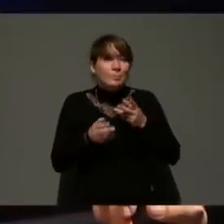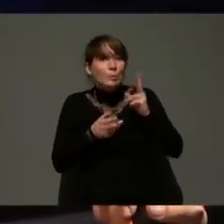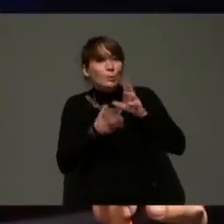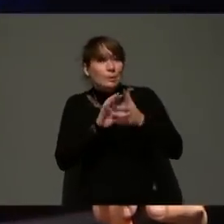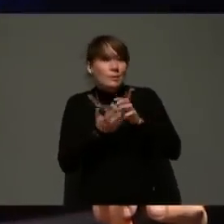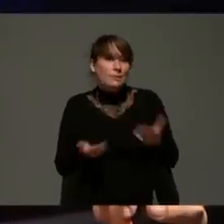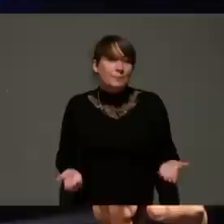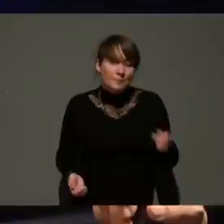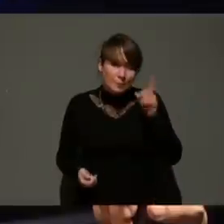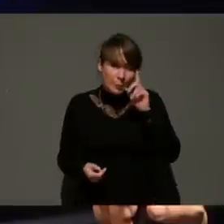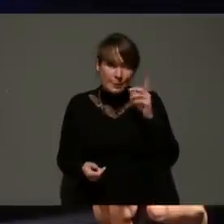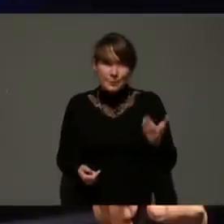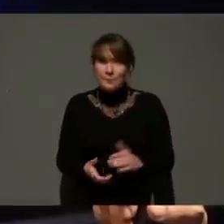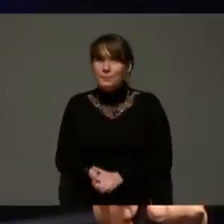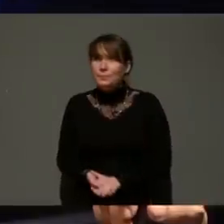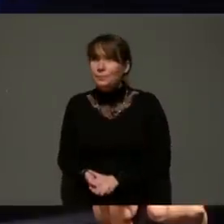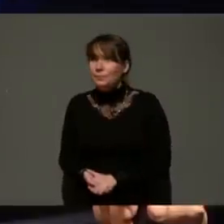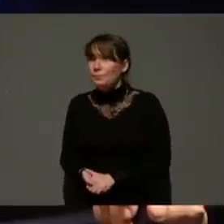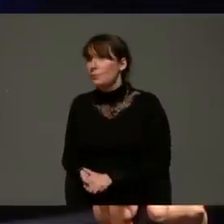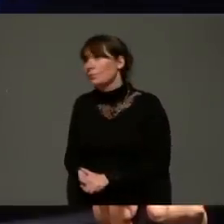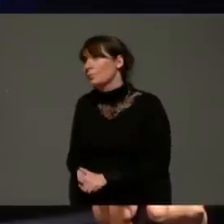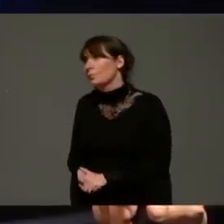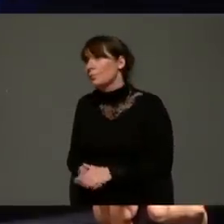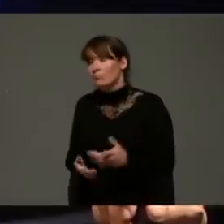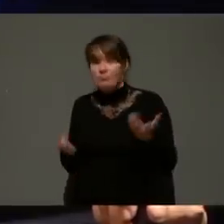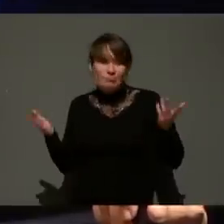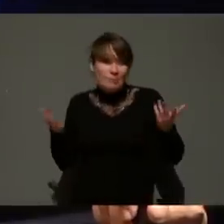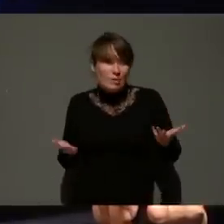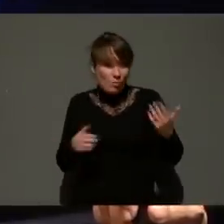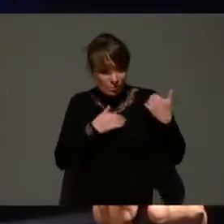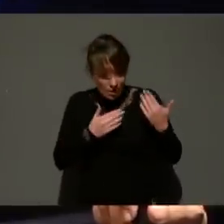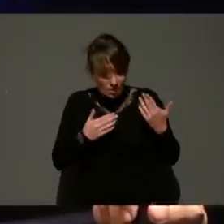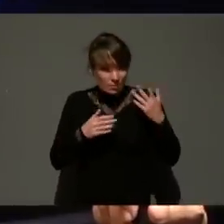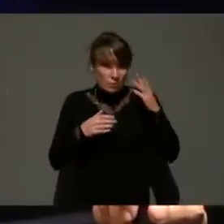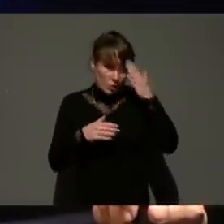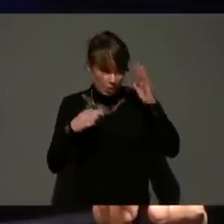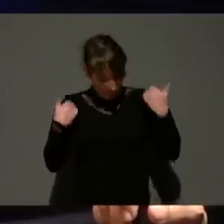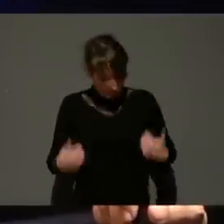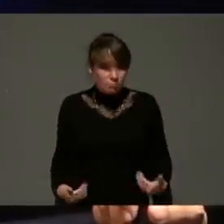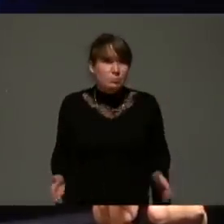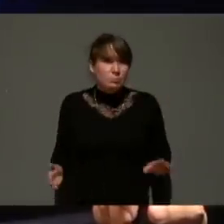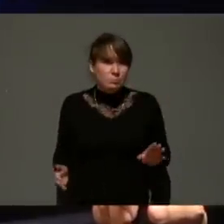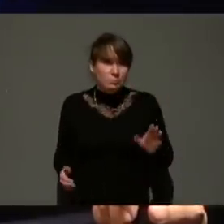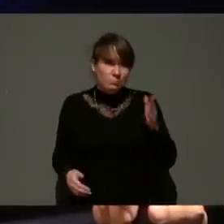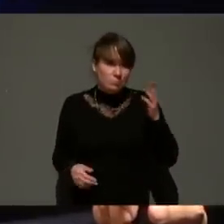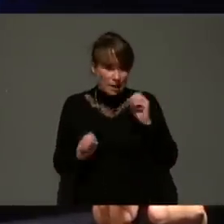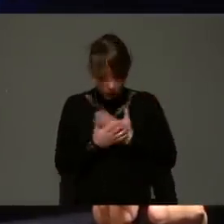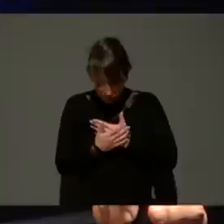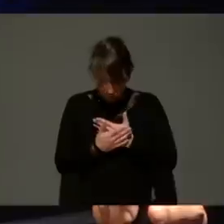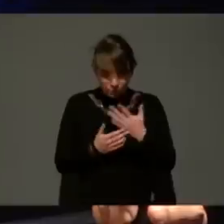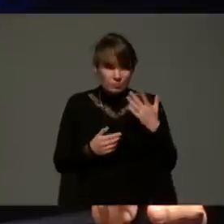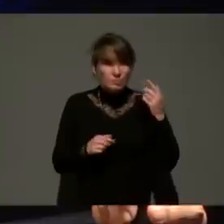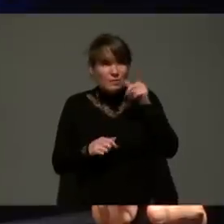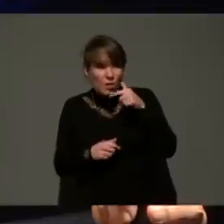où... j'ai aussi maintenant une connaissance de moi. Je sais comment je réagis à